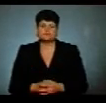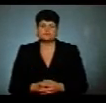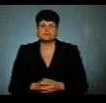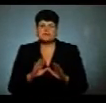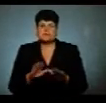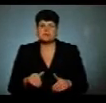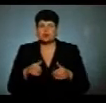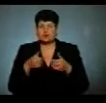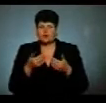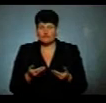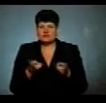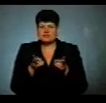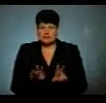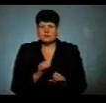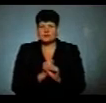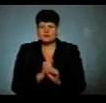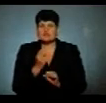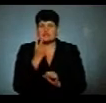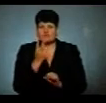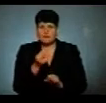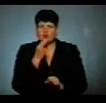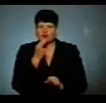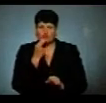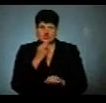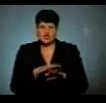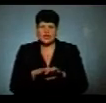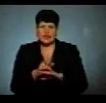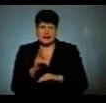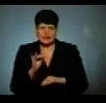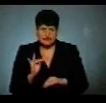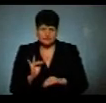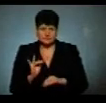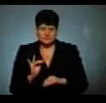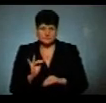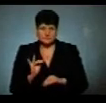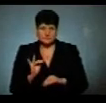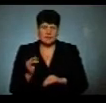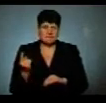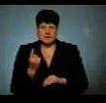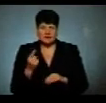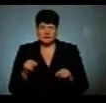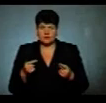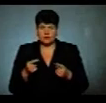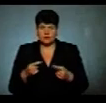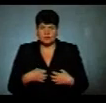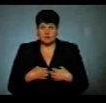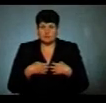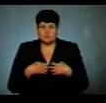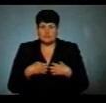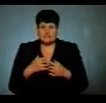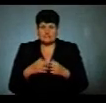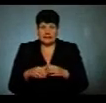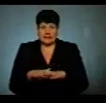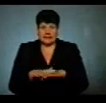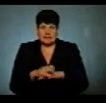Запропоновано залишити працювати лише два продовольчих ринки, тому що, перше, щоб не створювати паніки серед населення на рахунок